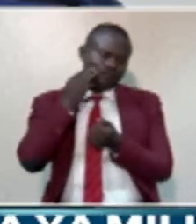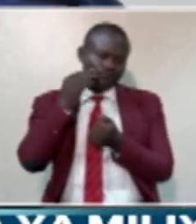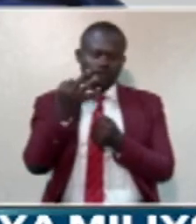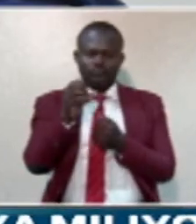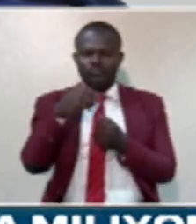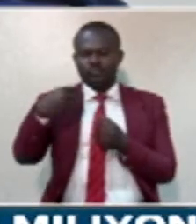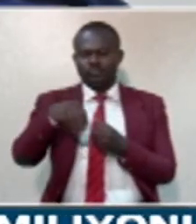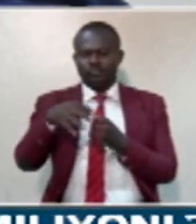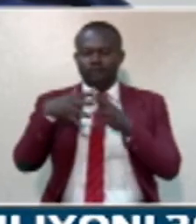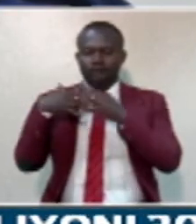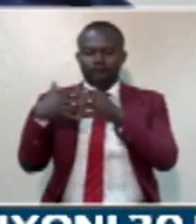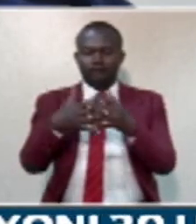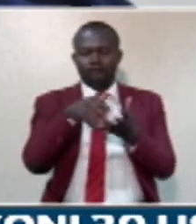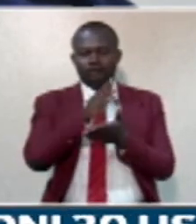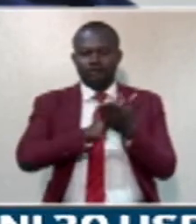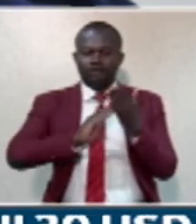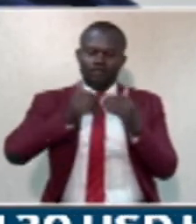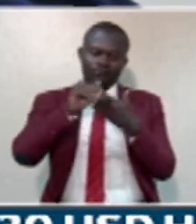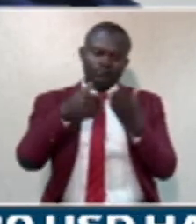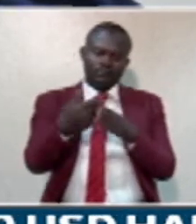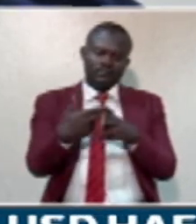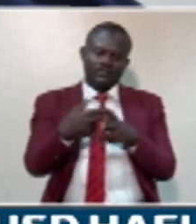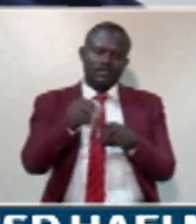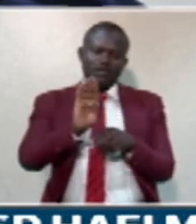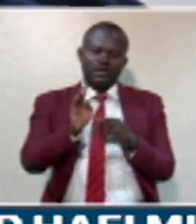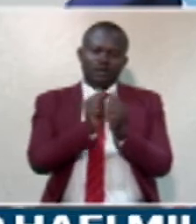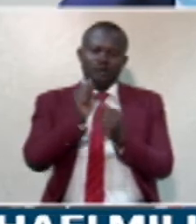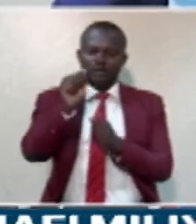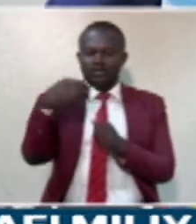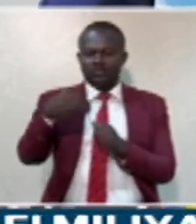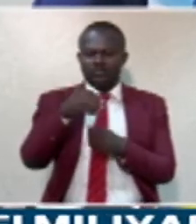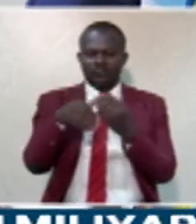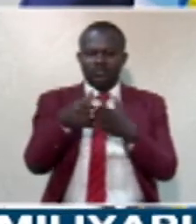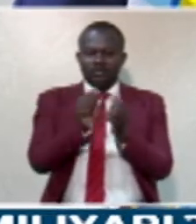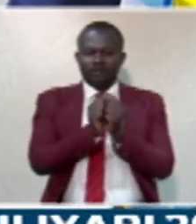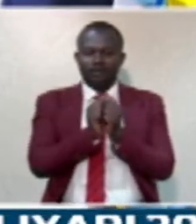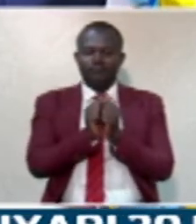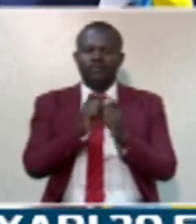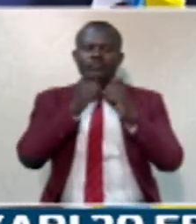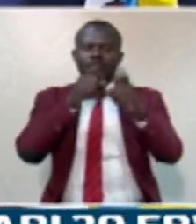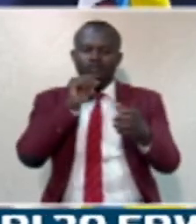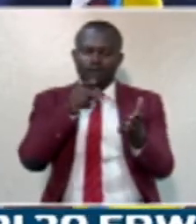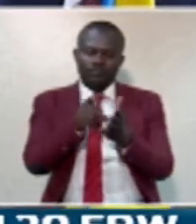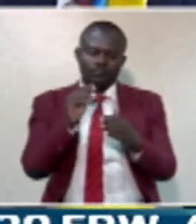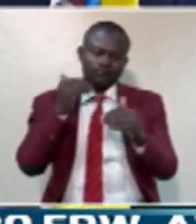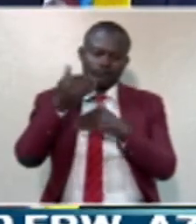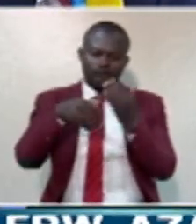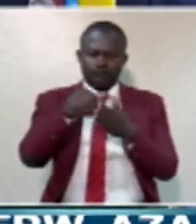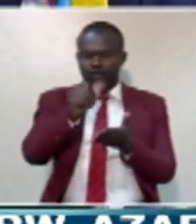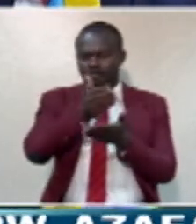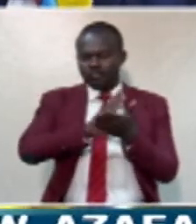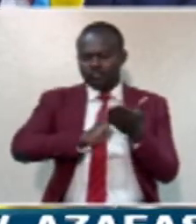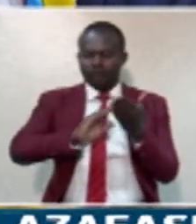30 z'amadolari igice kimwe cyayo kingana na miliyoni 15 z'amadolari ni impano itazishyurwa na ikindi gice cya